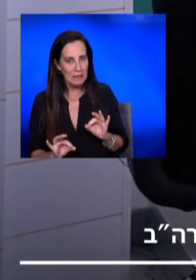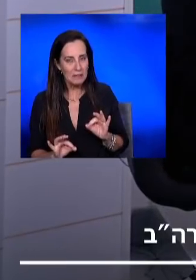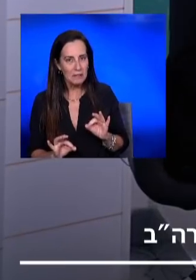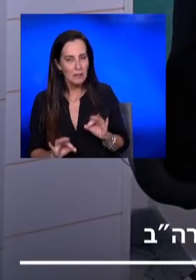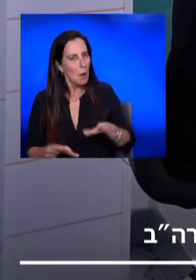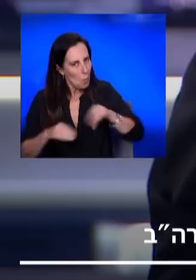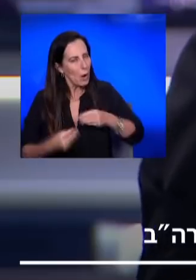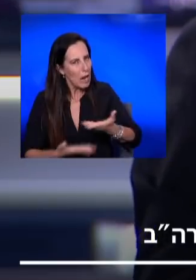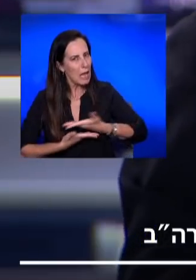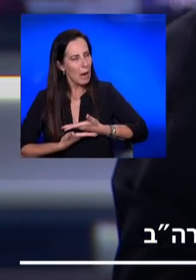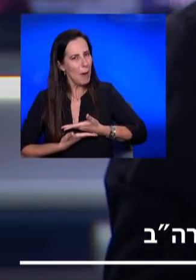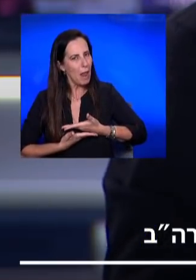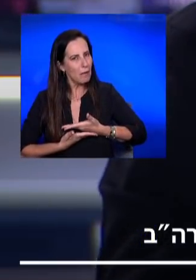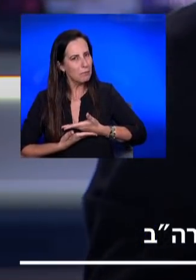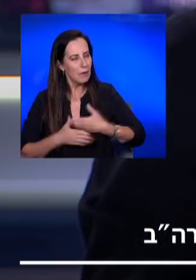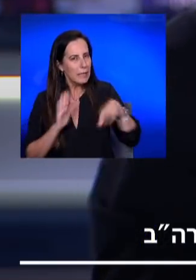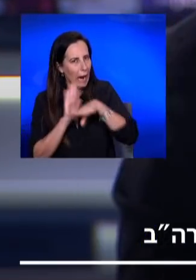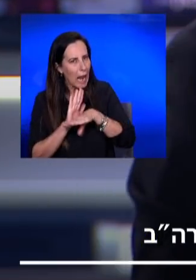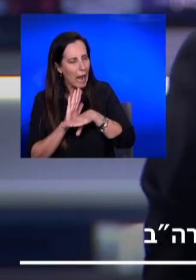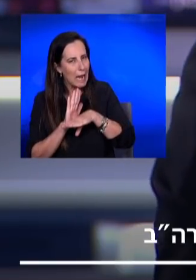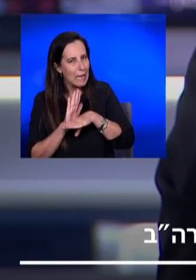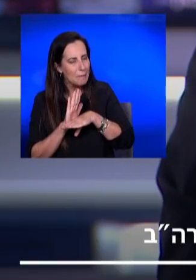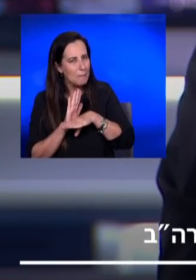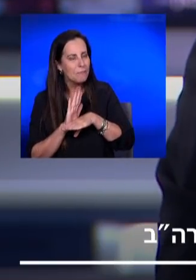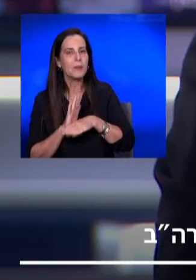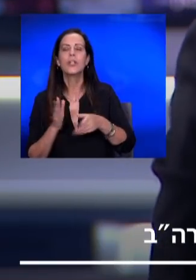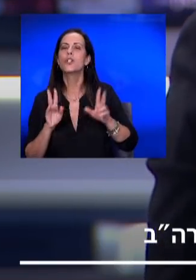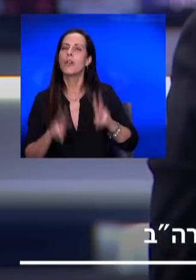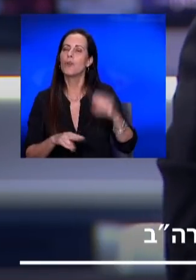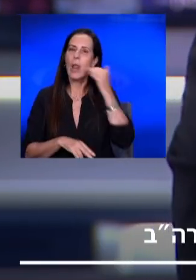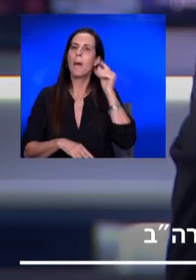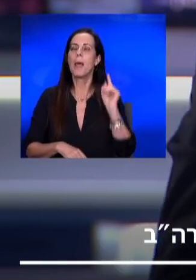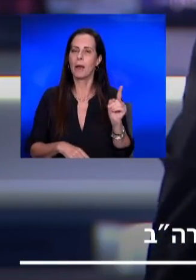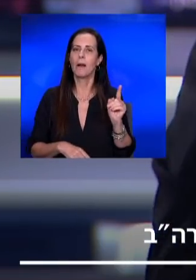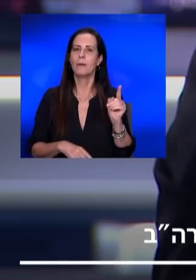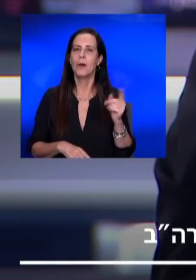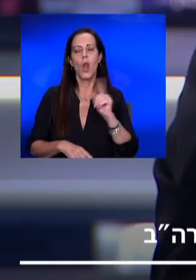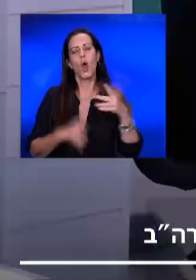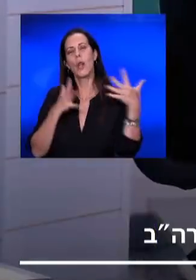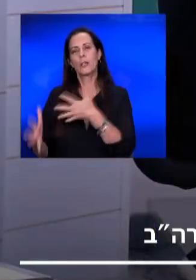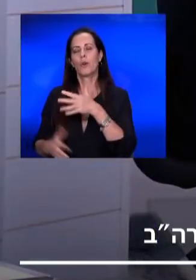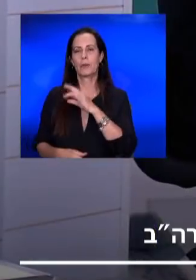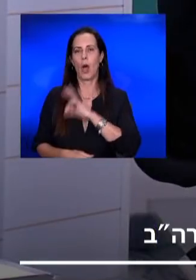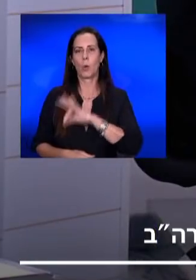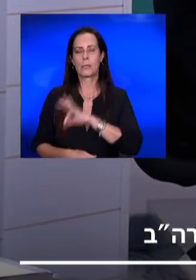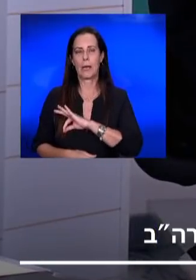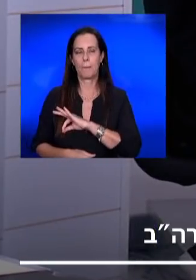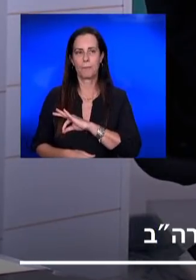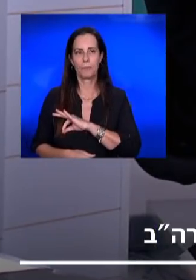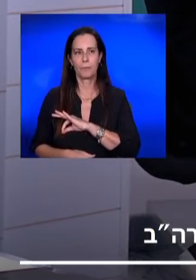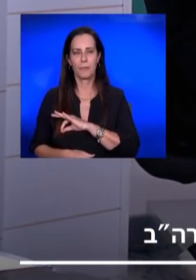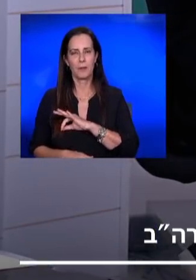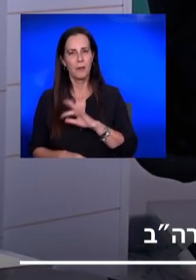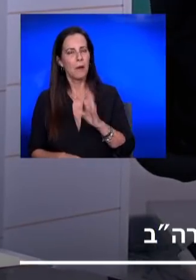מוכן לקבל על עצמו איזה שהם כללי משחק סבירים שיאפשרו לארצות הברית לא לתקוף את רוסיה ולהתמקד במה שחשוב לנסים. אנחנו יודעים מתי נשמע